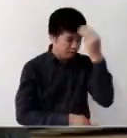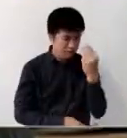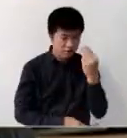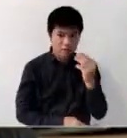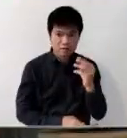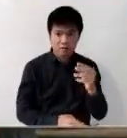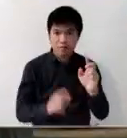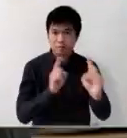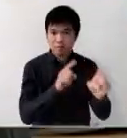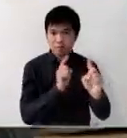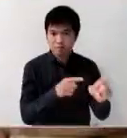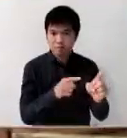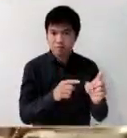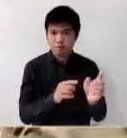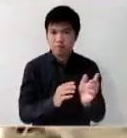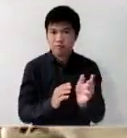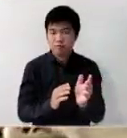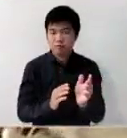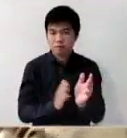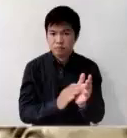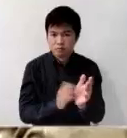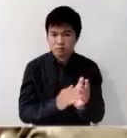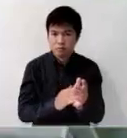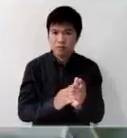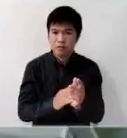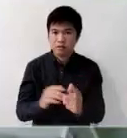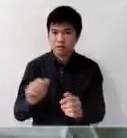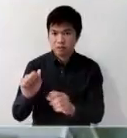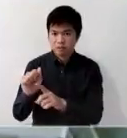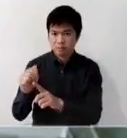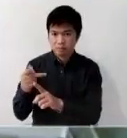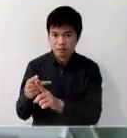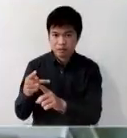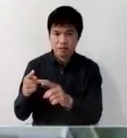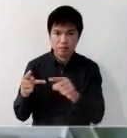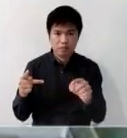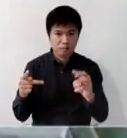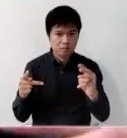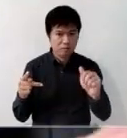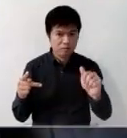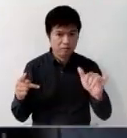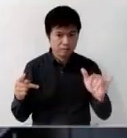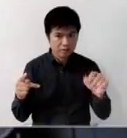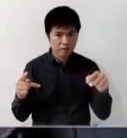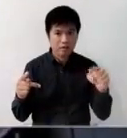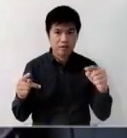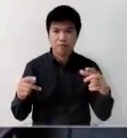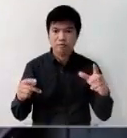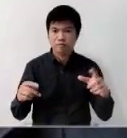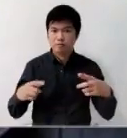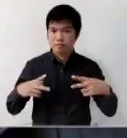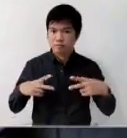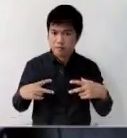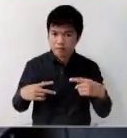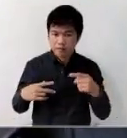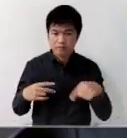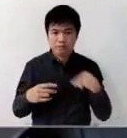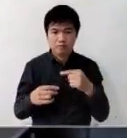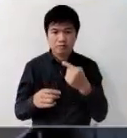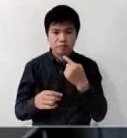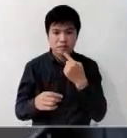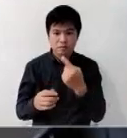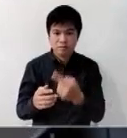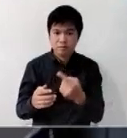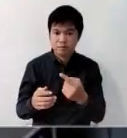Mayo ang school break. Ang mga hinaing na yan, pinatunayan ng Pulse Asia Survey na kinomisyon ni Senate Committee on Basic